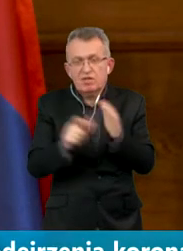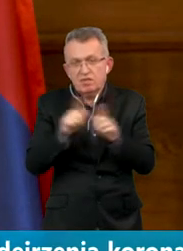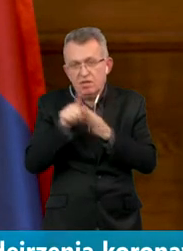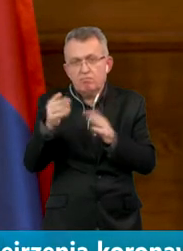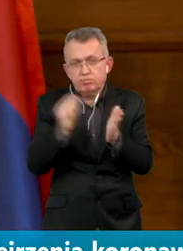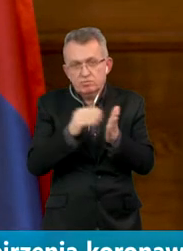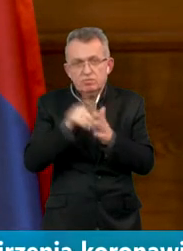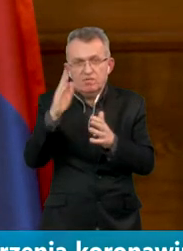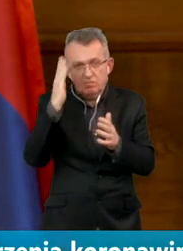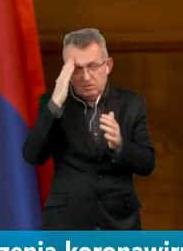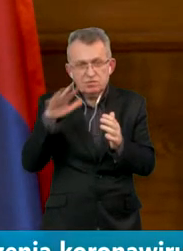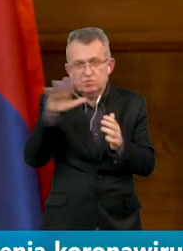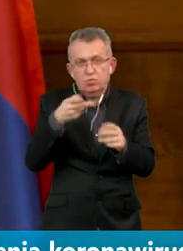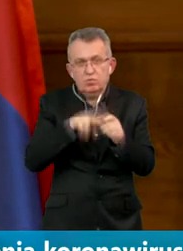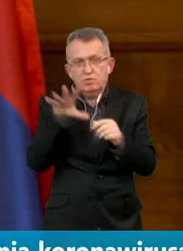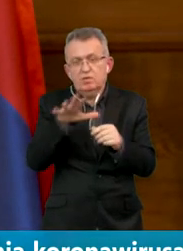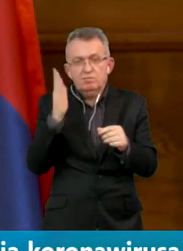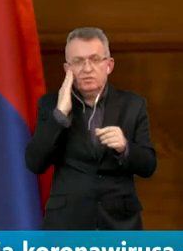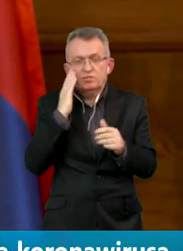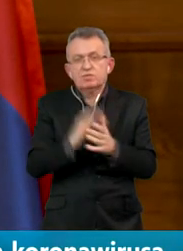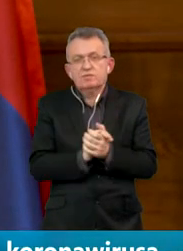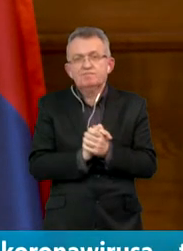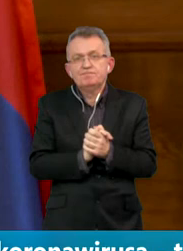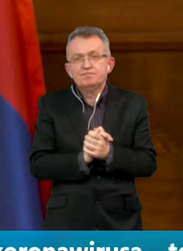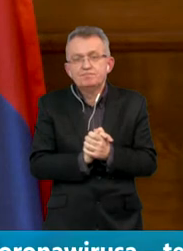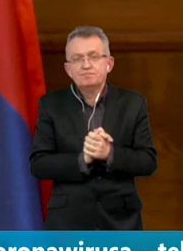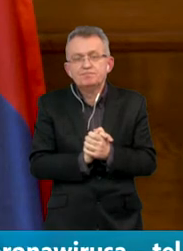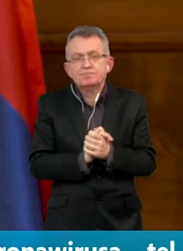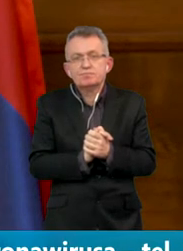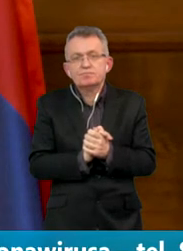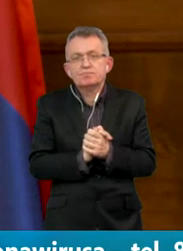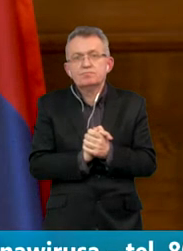dla potrzeb mieszkańców, którzy tam w okolicy mają swoje lokale.